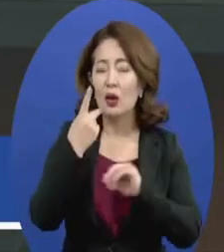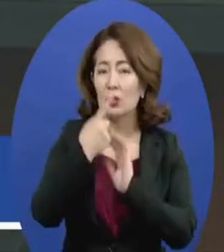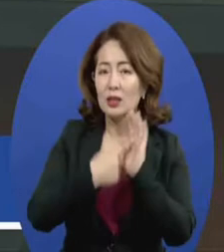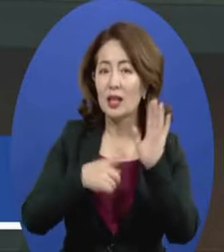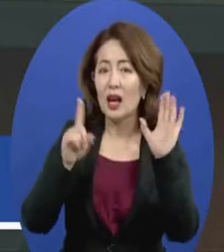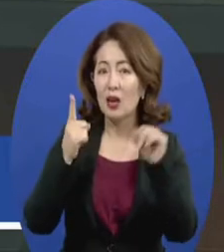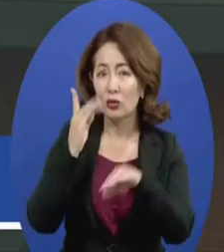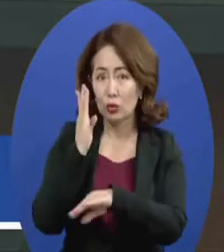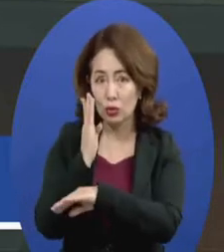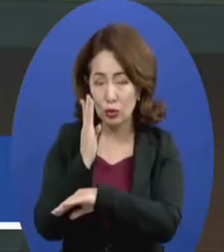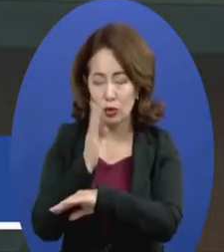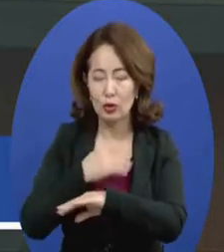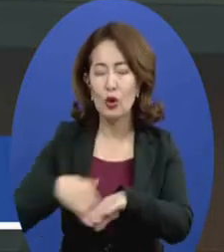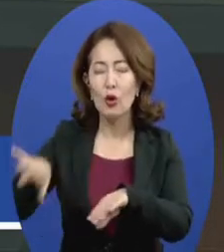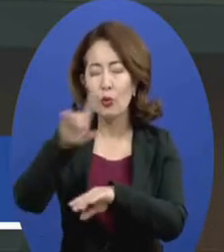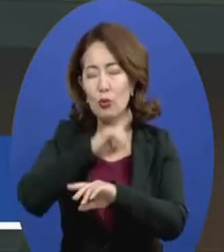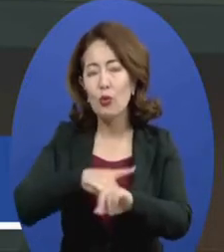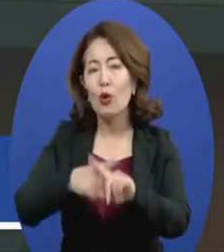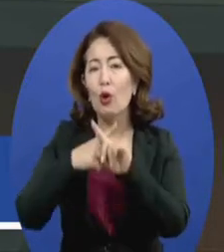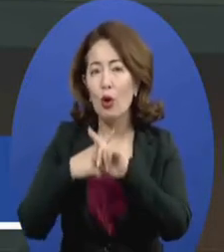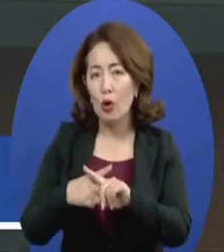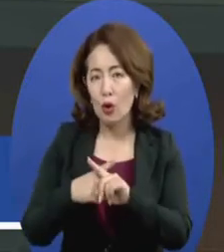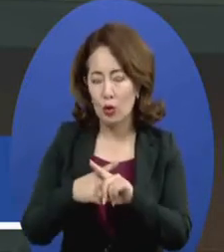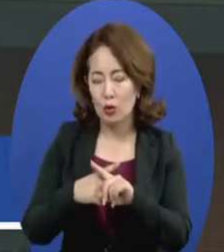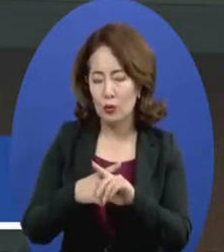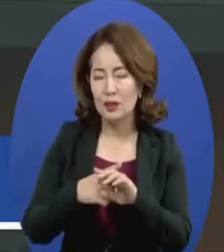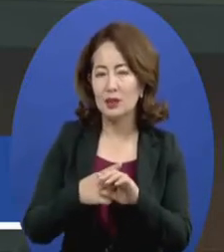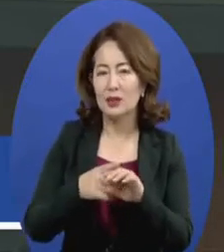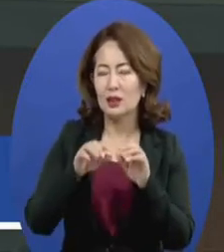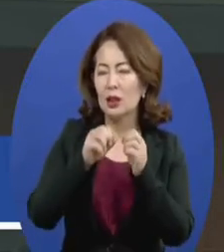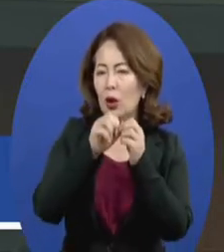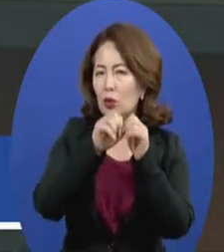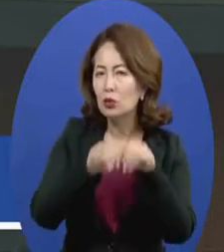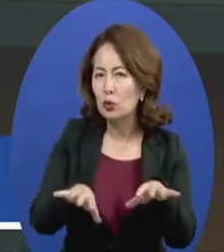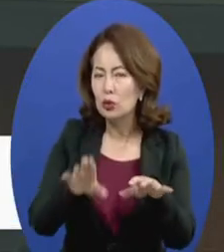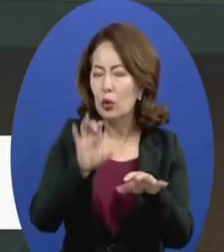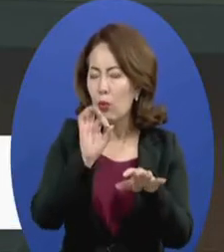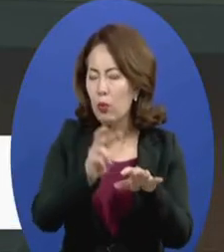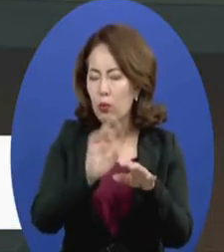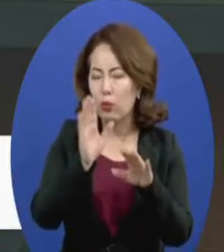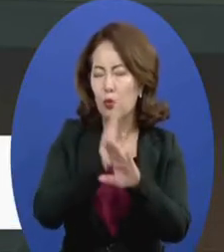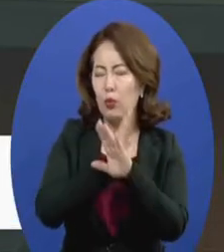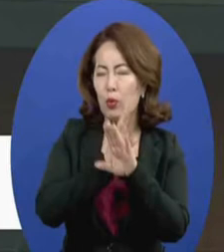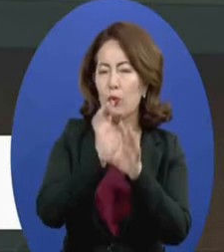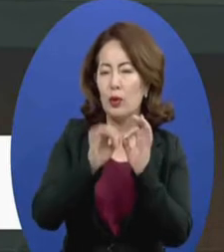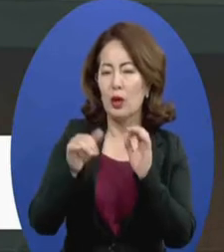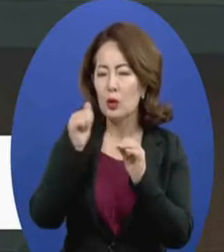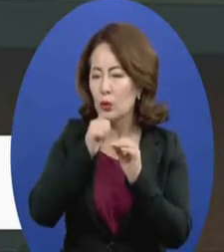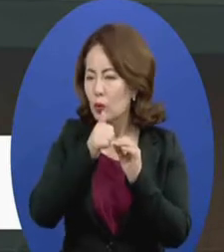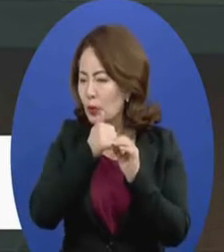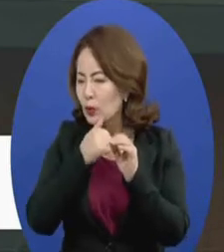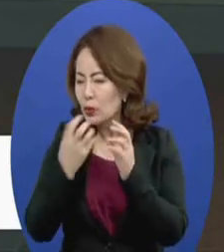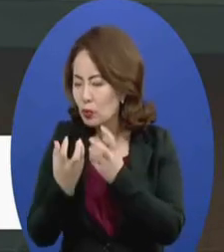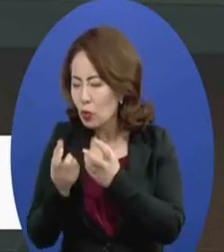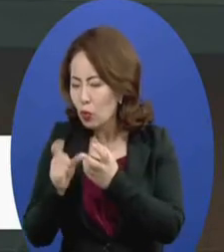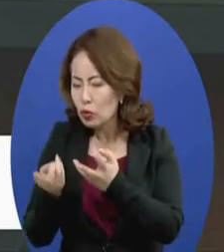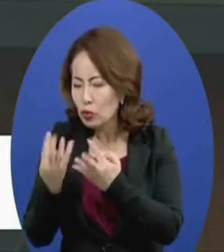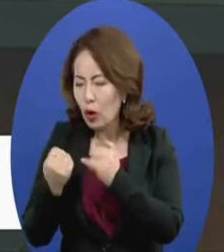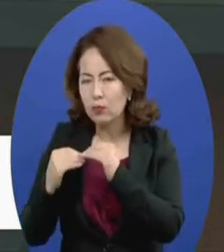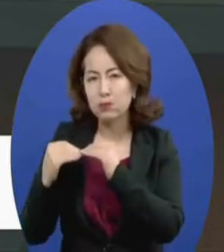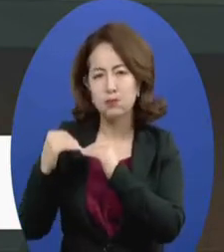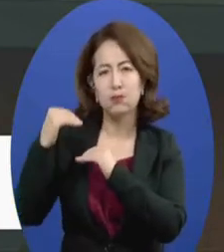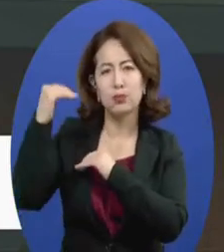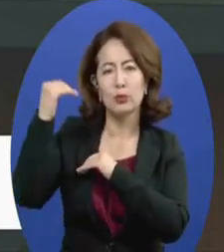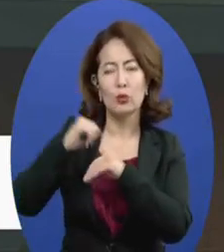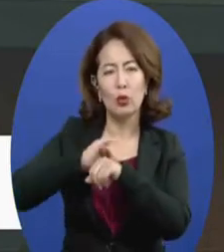хорог цуцлбал 2021 оны 1-р сард халдварын нууц үед байгаа хүний тоос халдварын нийт